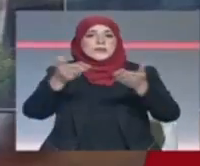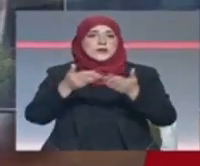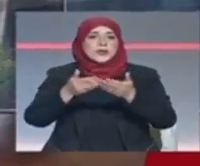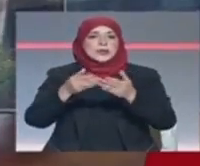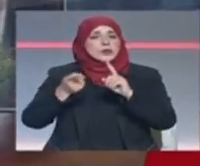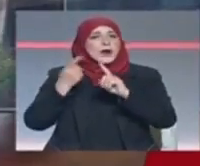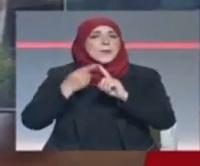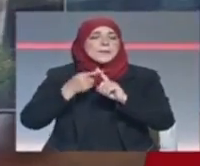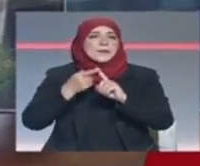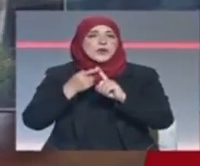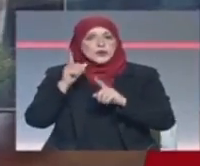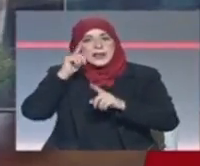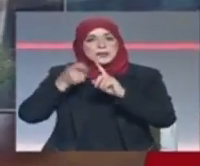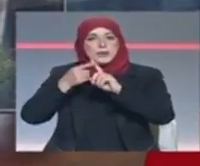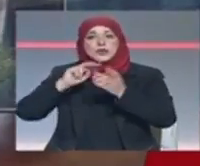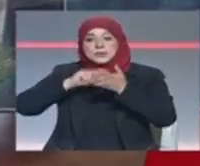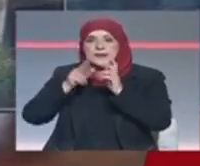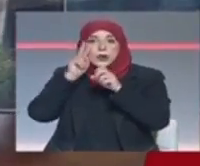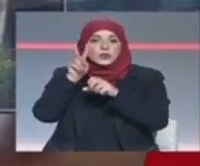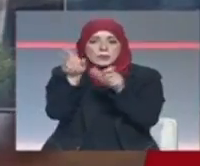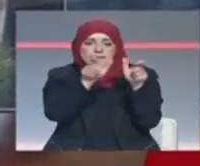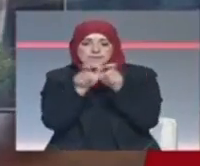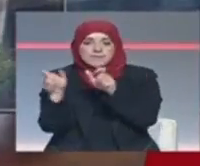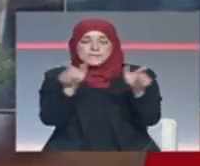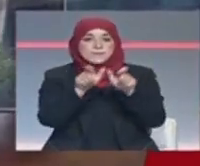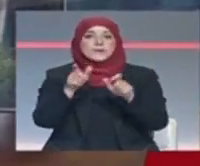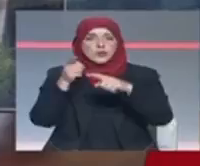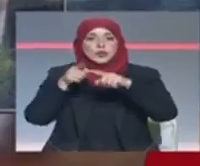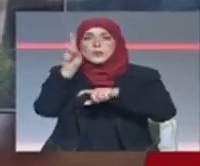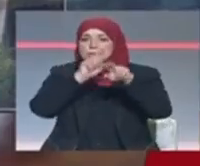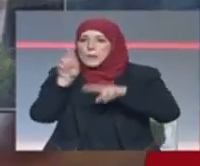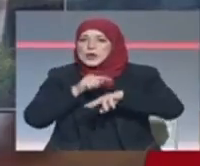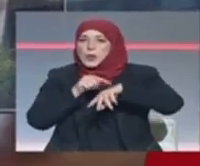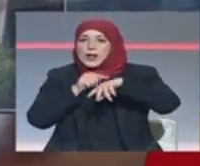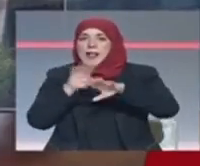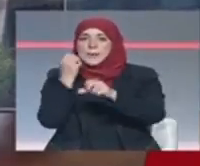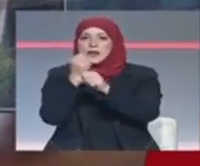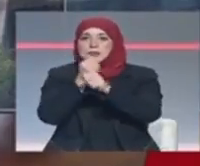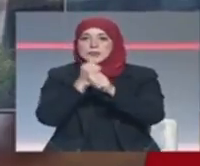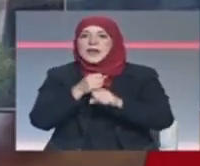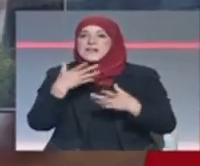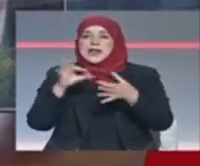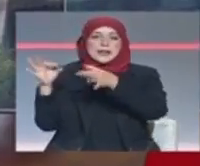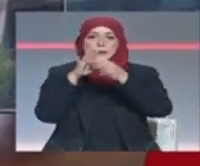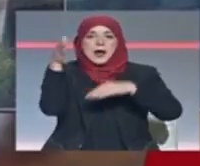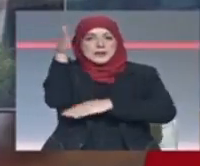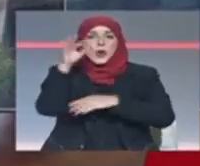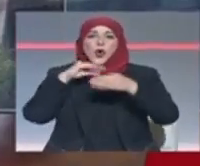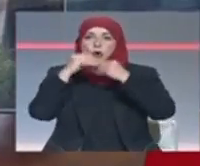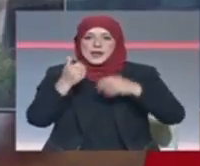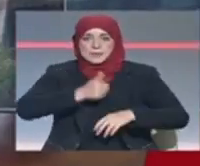المسبقه تعزيز اليات الرقابه مراجعه توقيت العمل في القطاعين العمومي والخاص لتفادي الاكتضاض